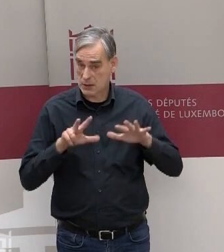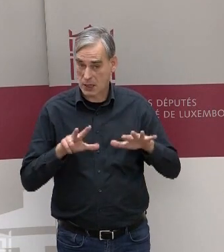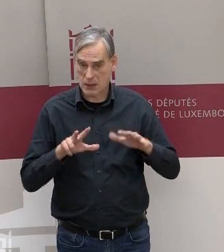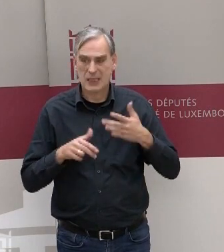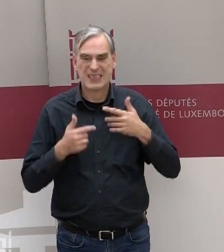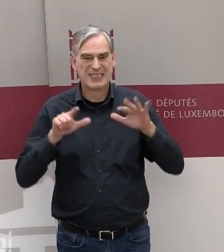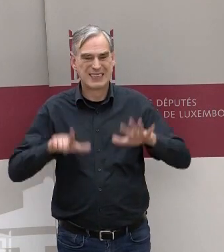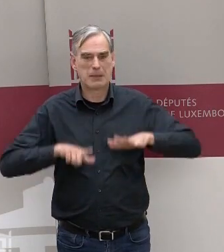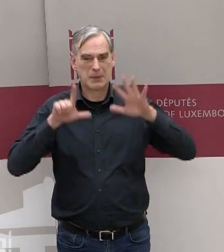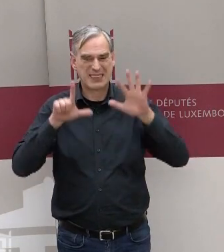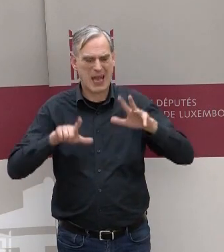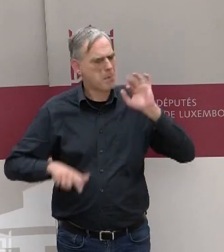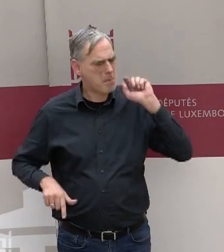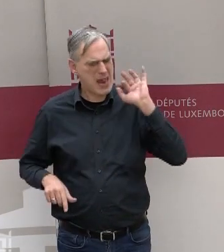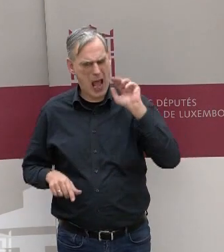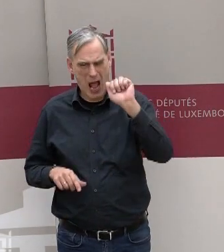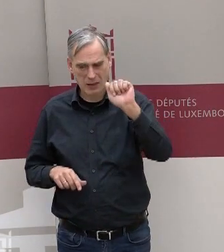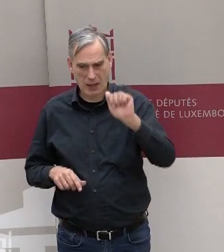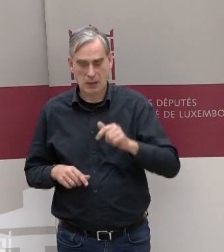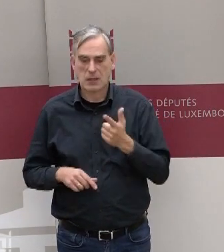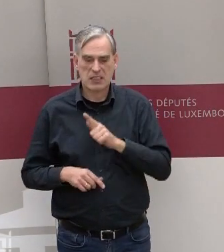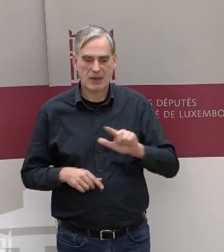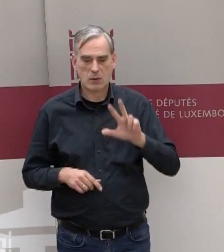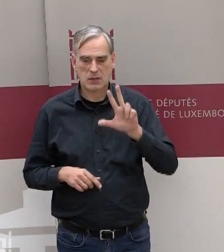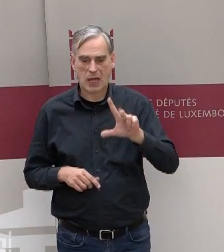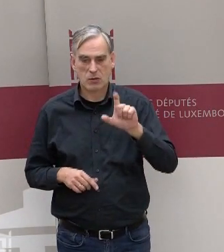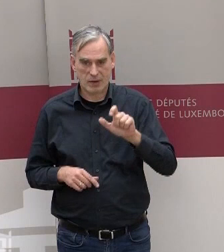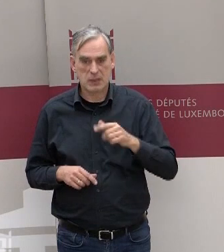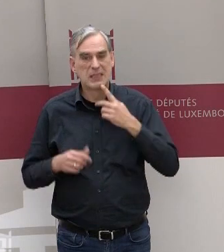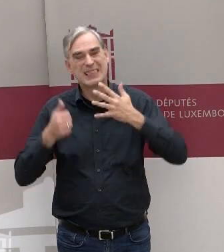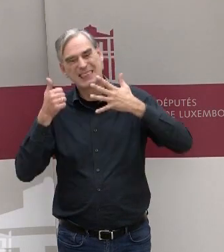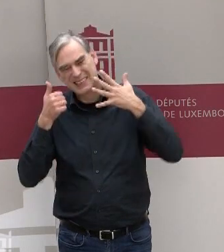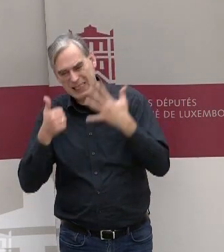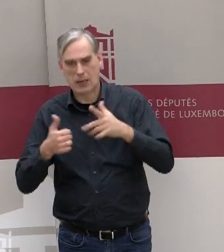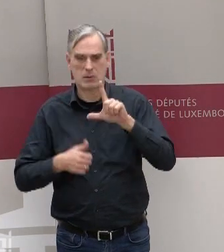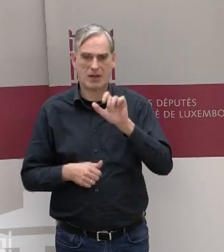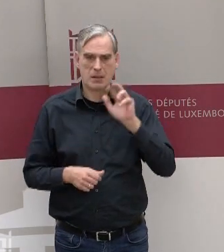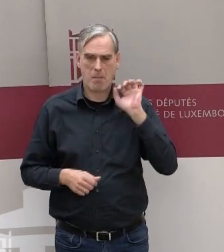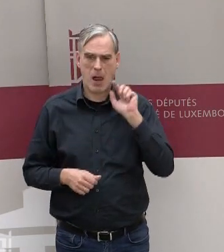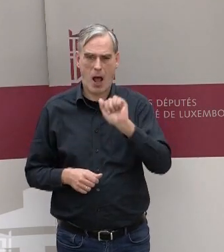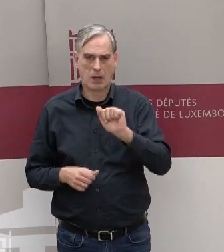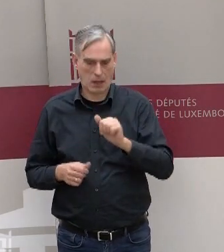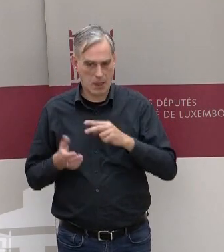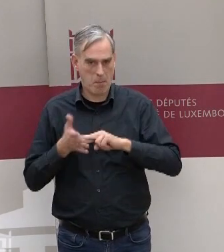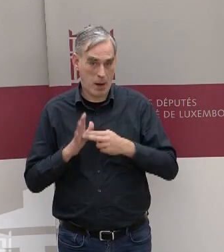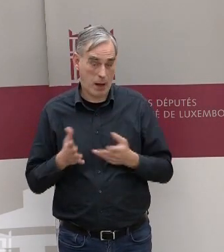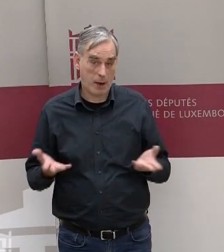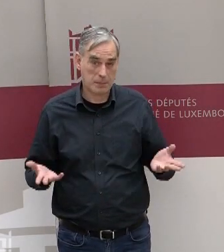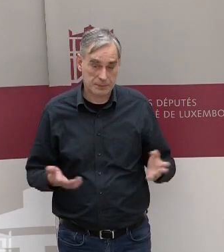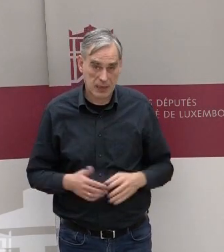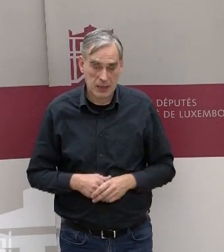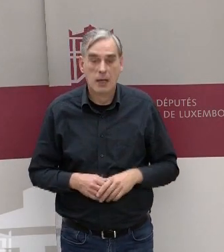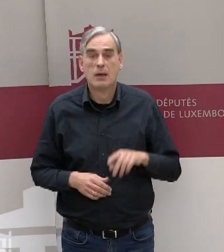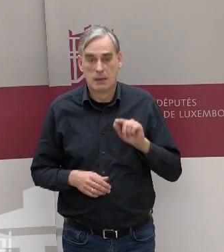Für 2023 sind 26 Milliarden vorgesehen. Das sind bald